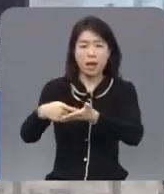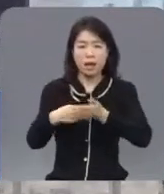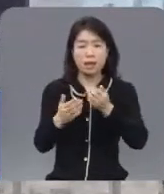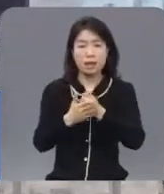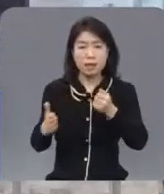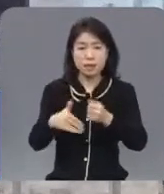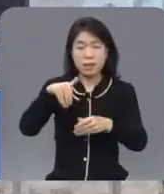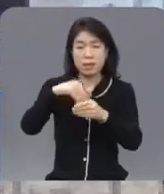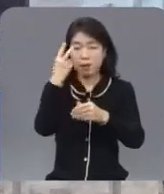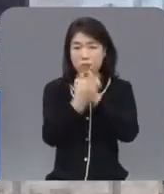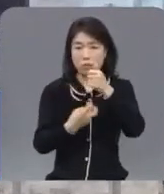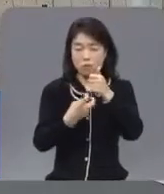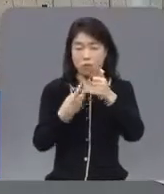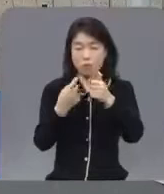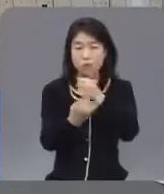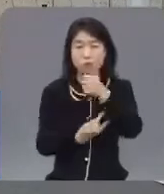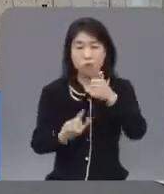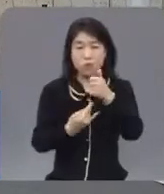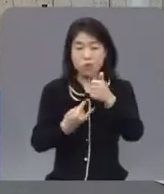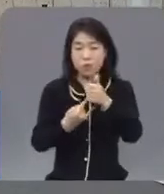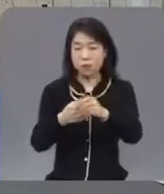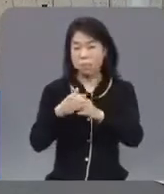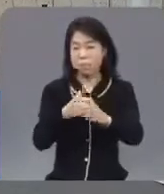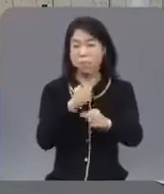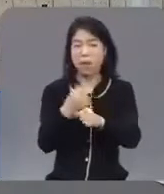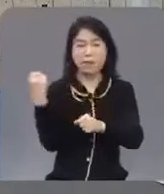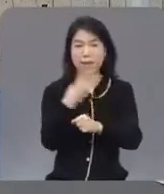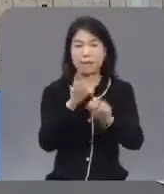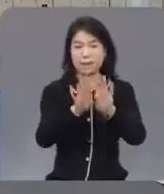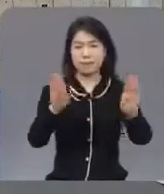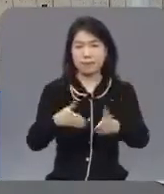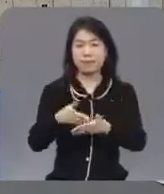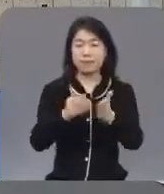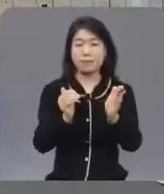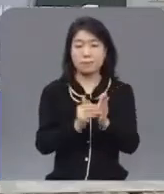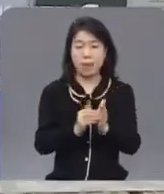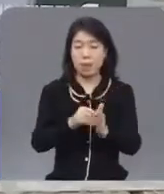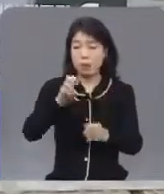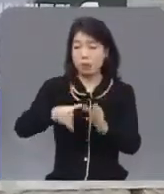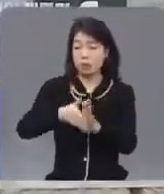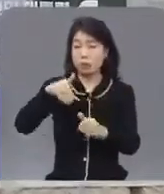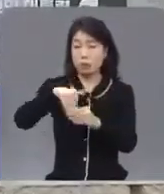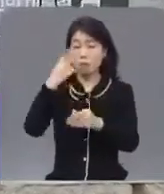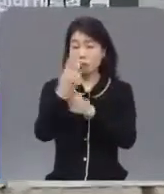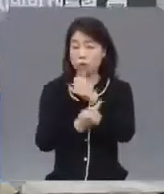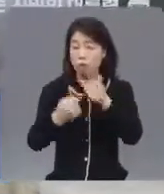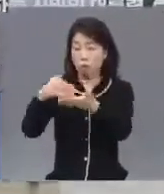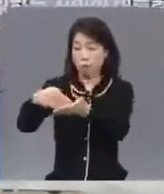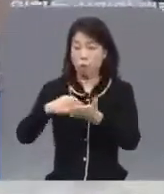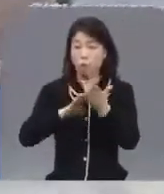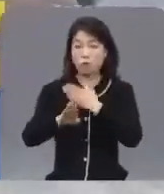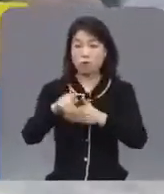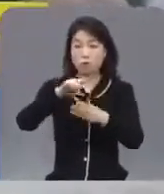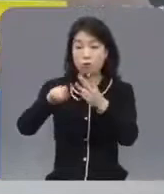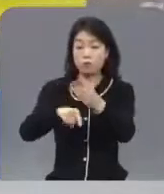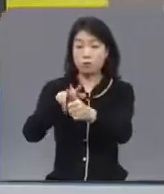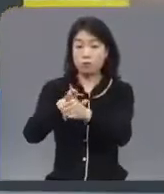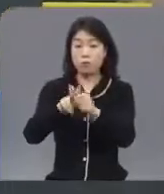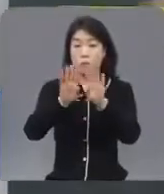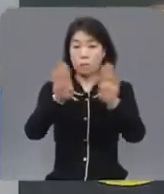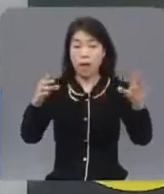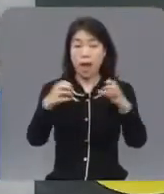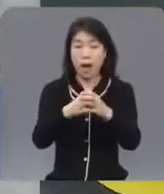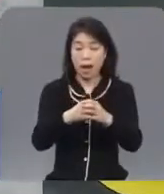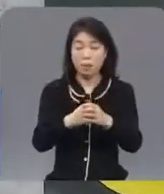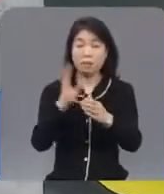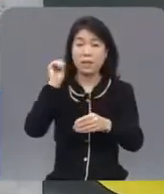3권이 항의하고 제 부착을 요청했습니다 환기 시 선관위는 신구 접수 후 윤석렬 후보의 벽보를 포함해서